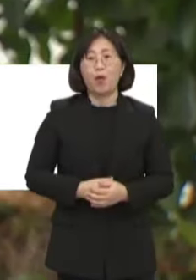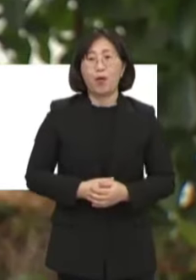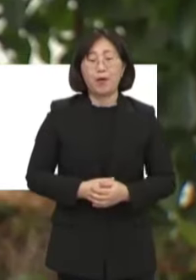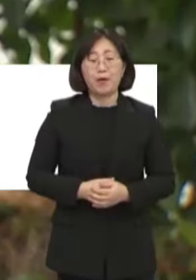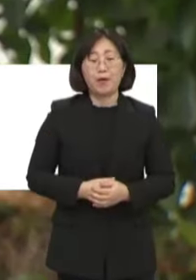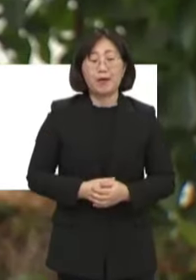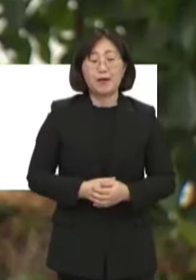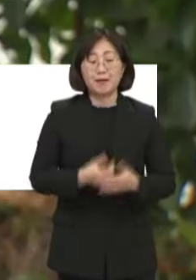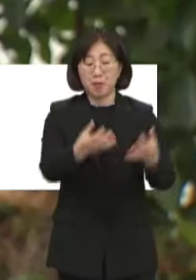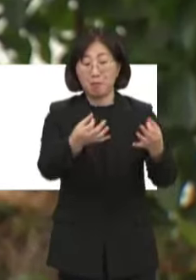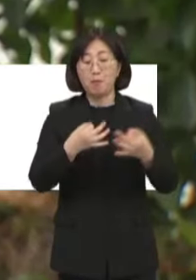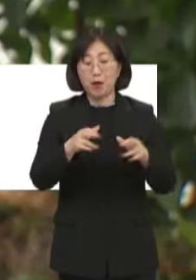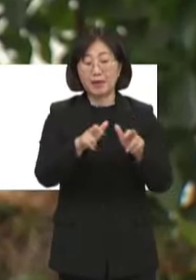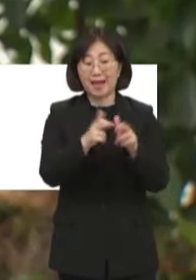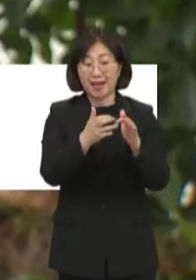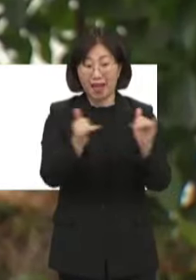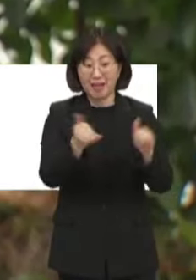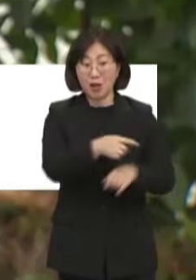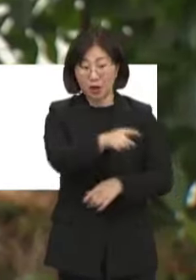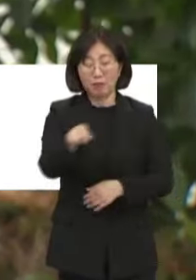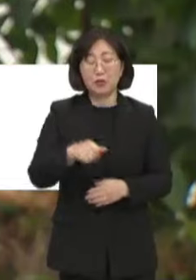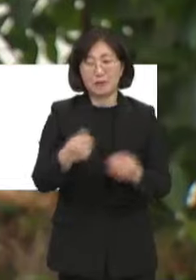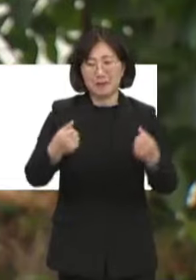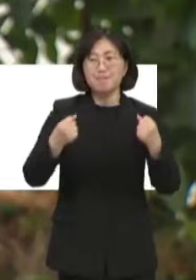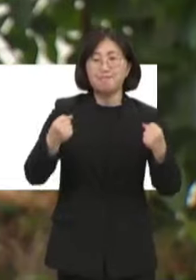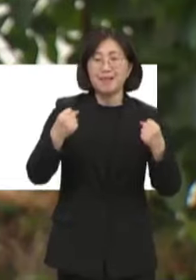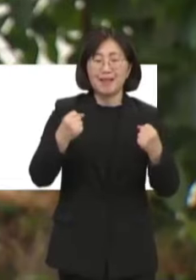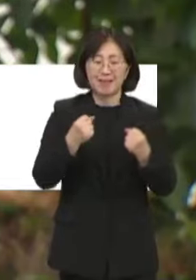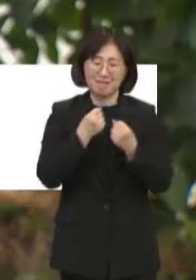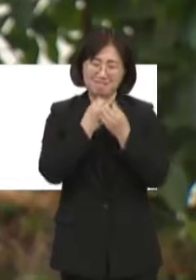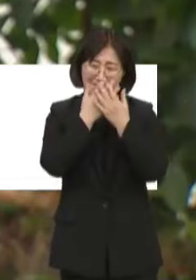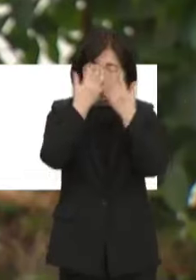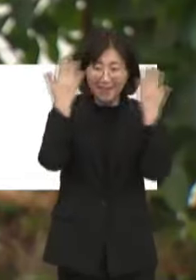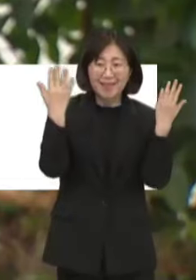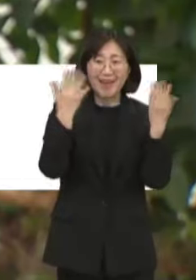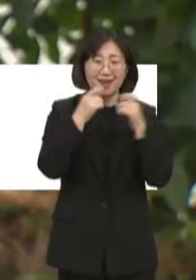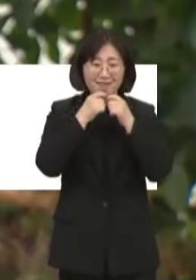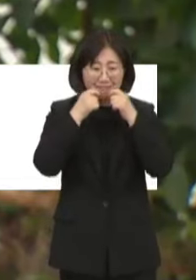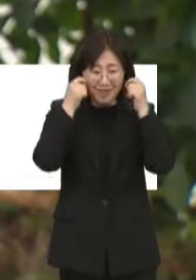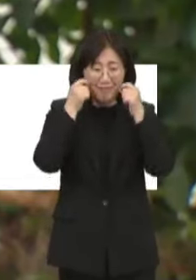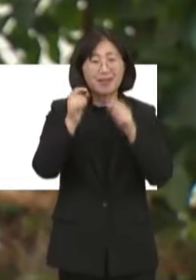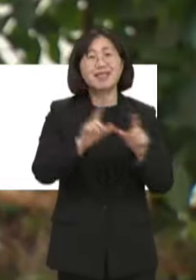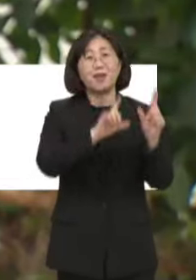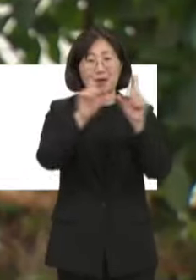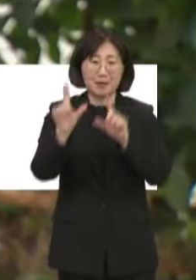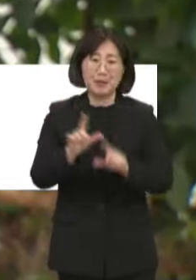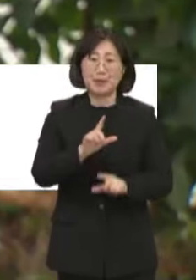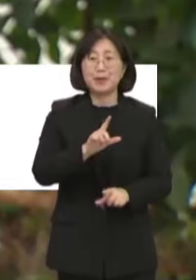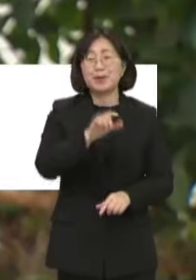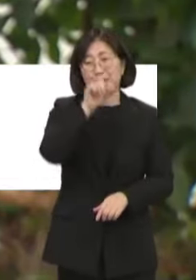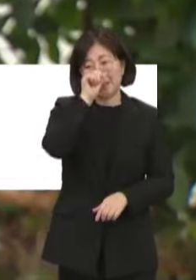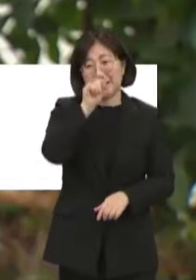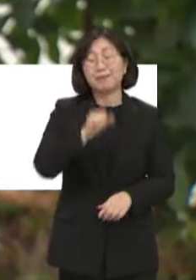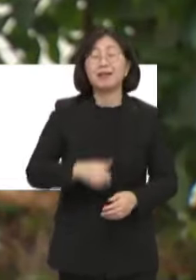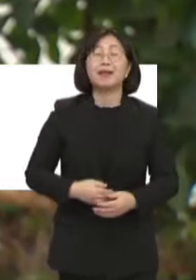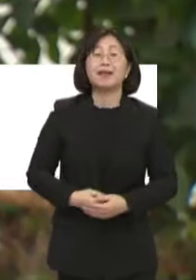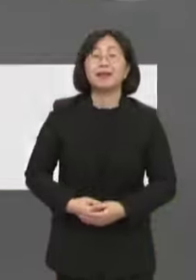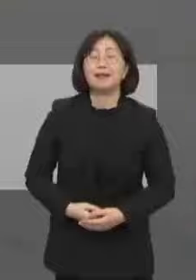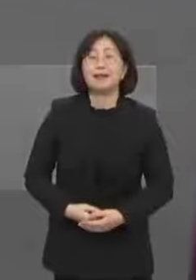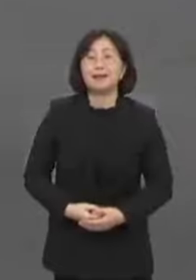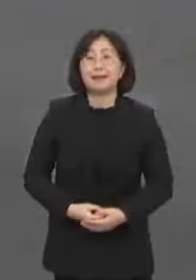우리 장애우들도 힘내서 밝게 그렇게 생활했으면